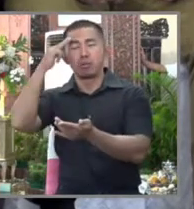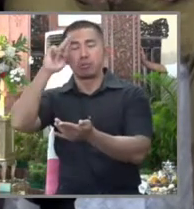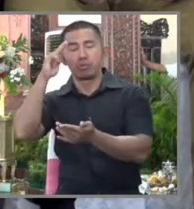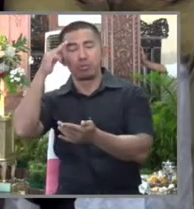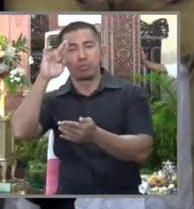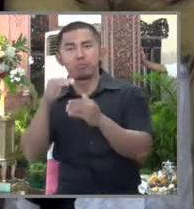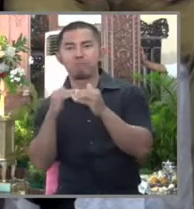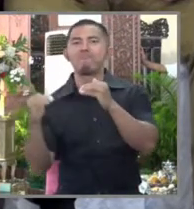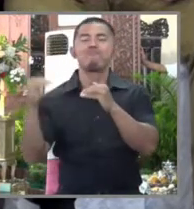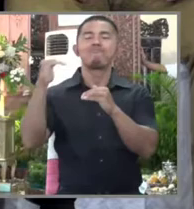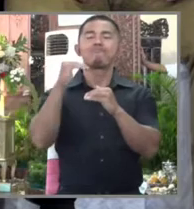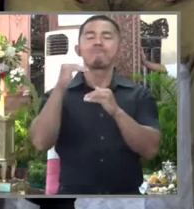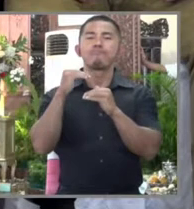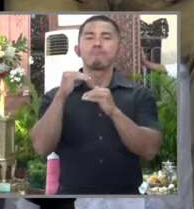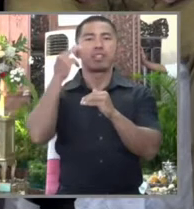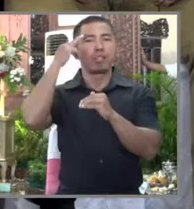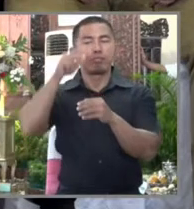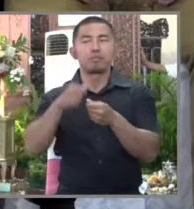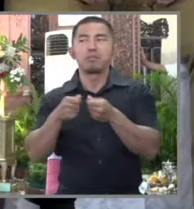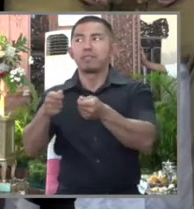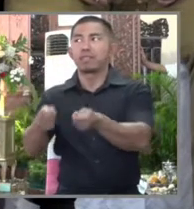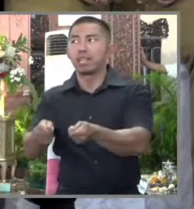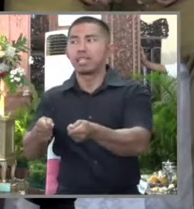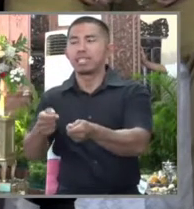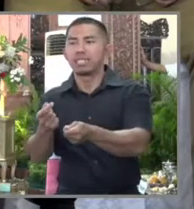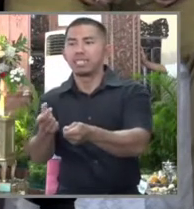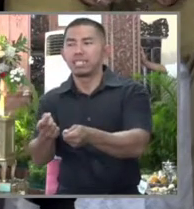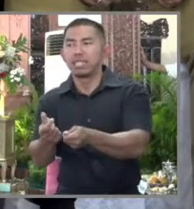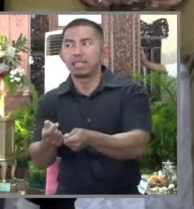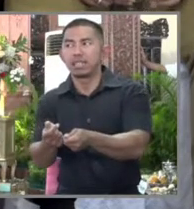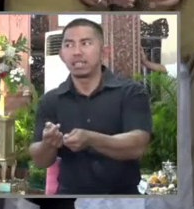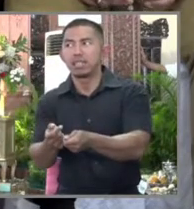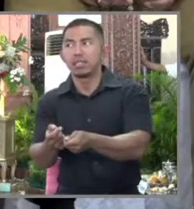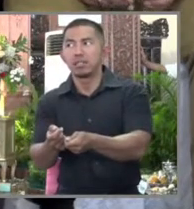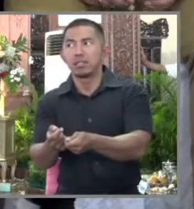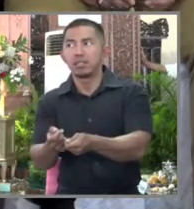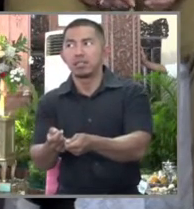mengoptimalkan untuk memberikan sedikit